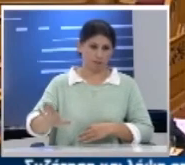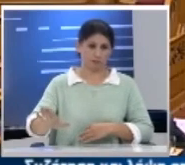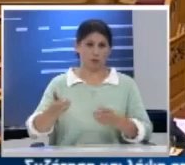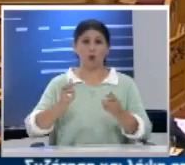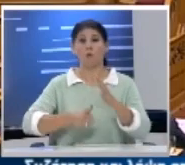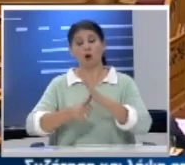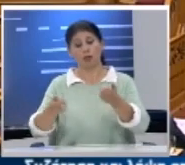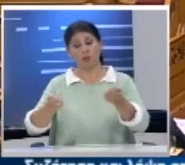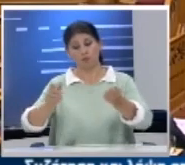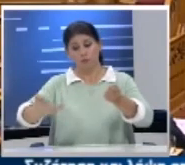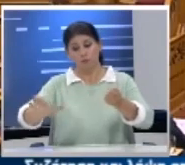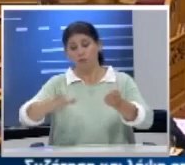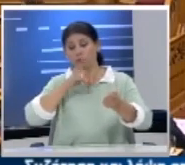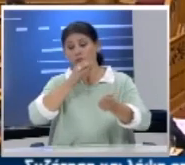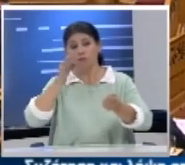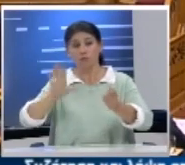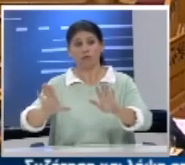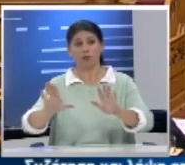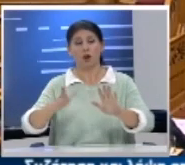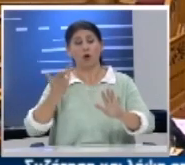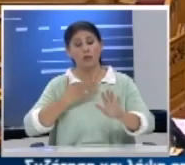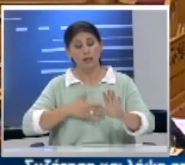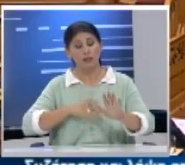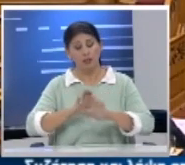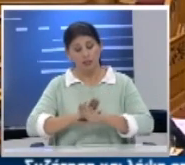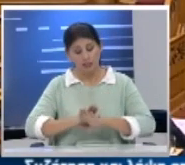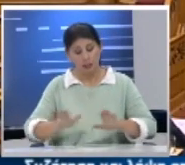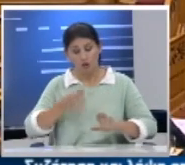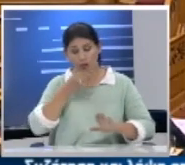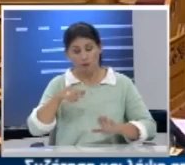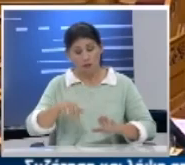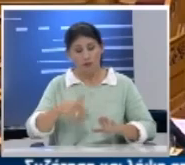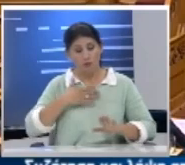αυτό? Εσείς ο ίδιος μου ζητήσατε.